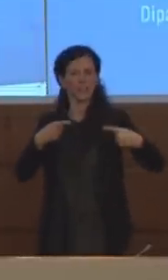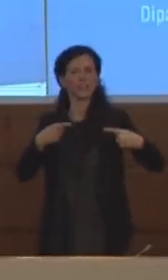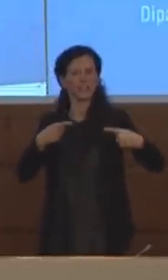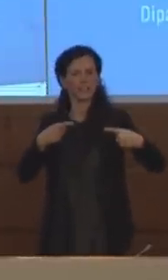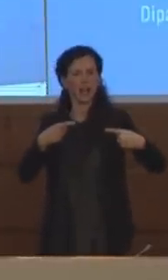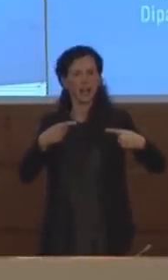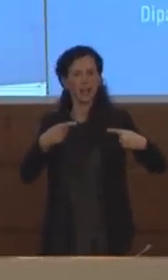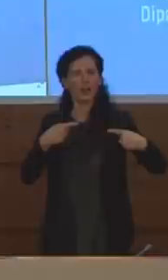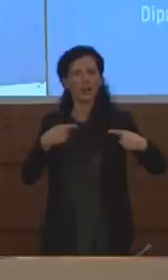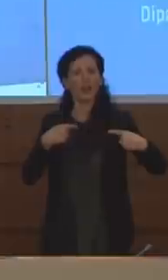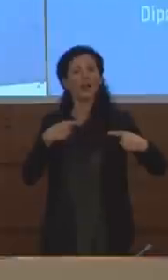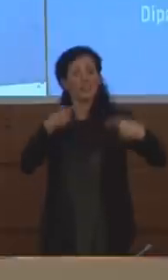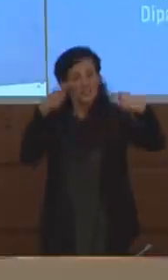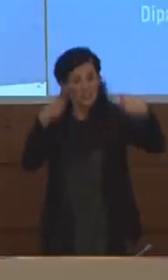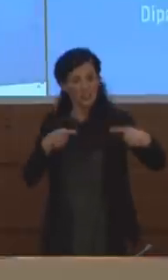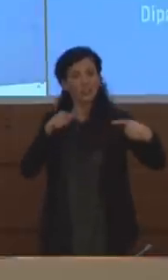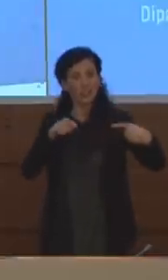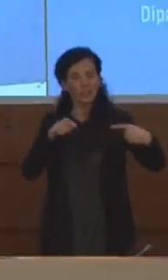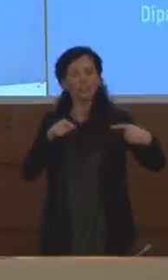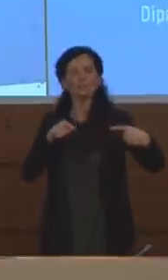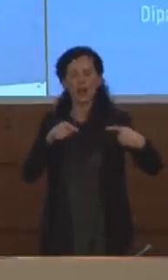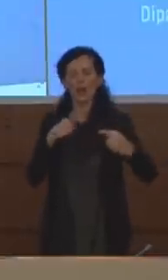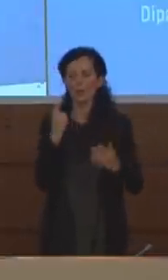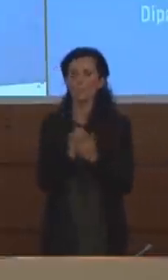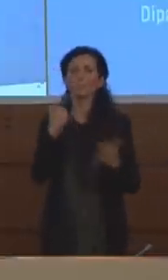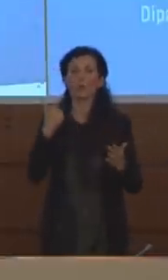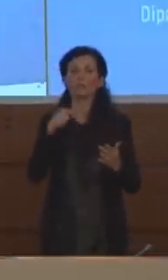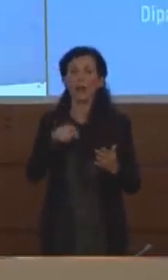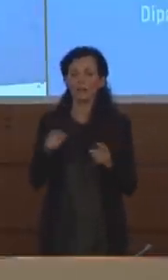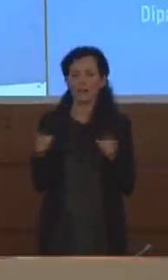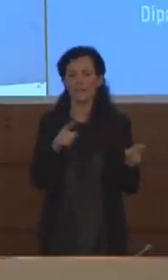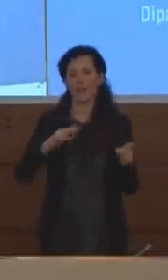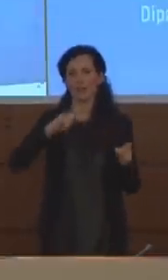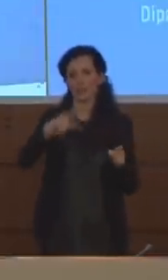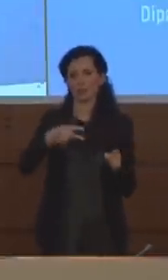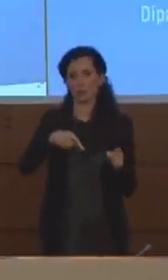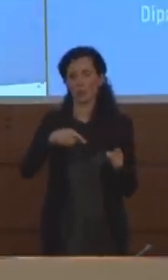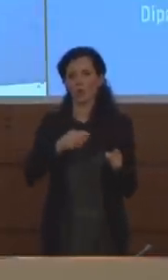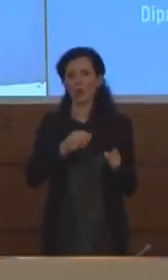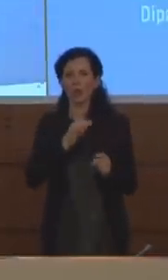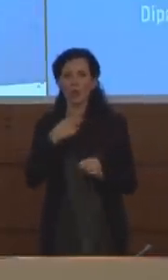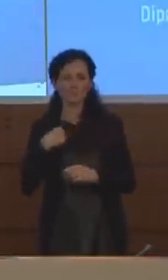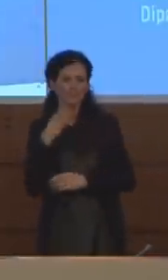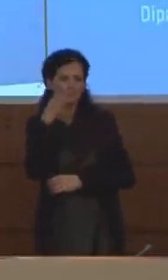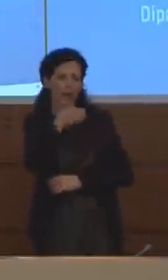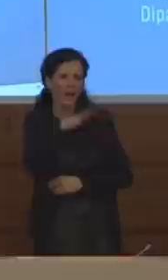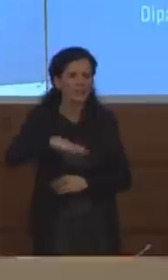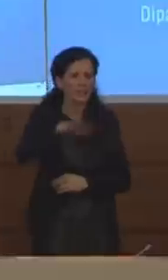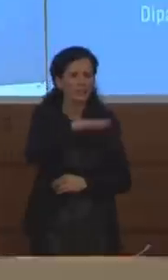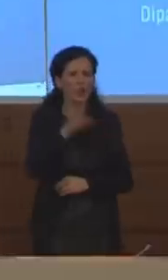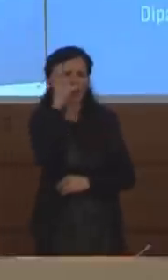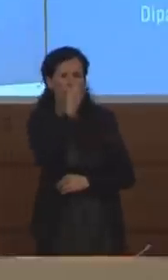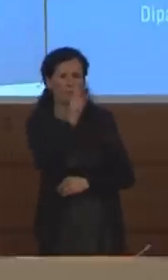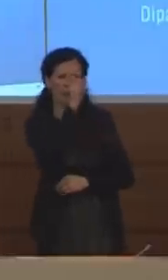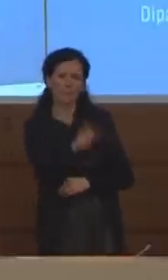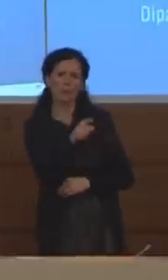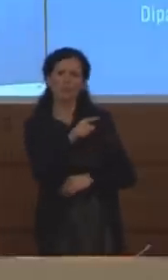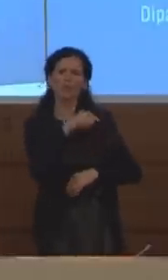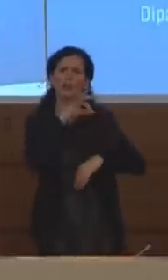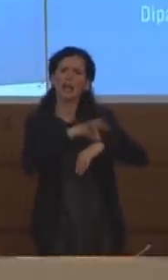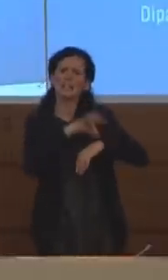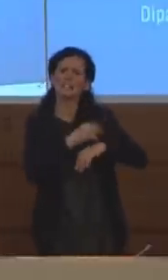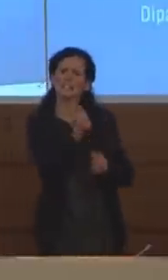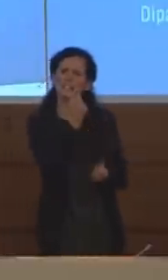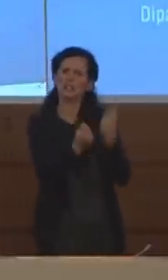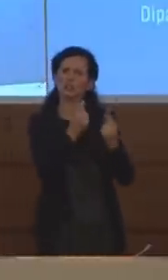appare una delle assi portanti della fase 2 andando sul territorio evidentemente si vanno individuare persone con sintomatologia più